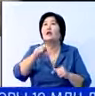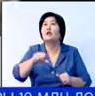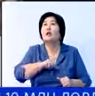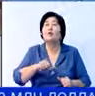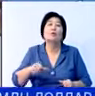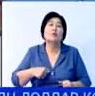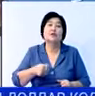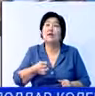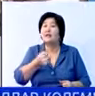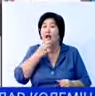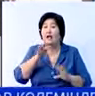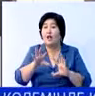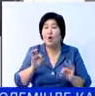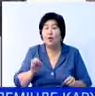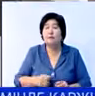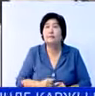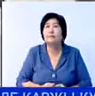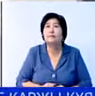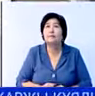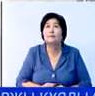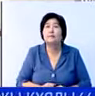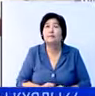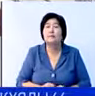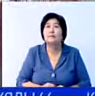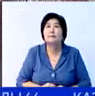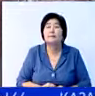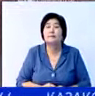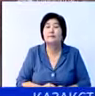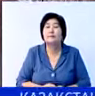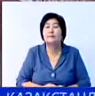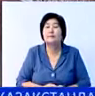таңдауы. Гүлфайрус Пірмағамбетова, Бекболат Әбденов, Төрехан Қожахметов, Қызылорда телеарнасы.